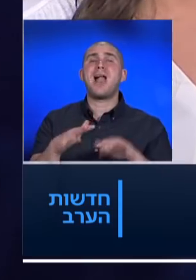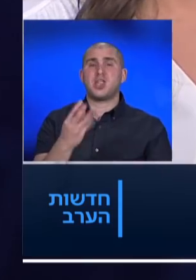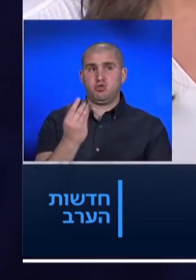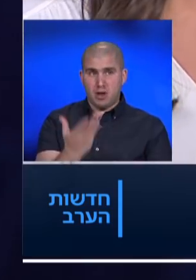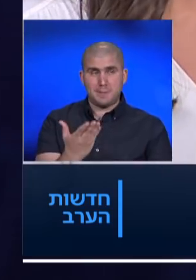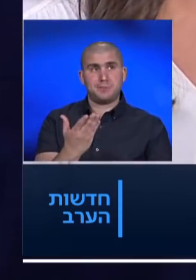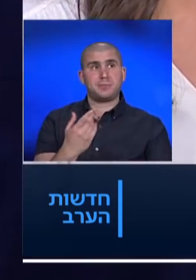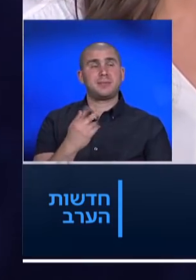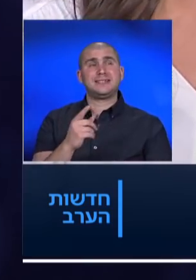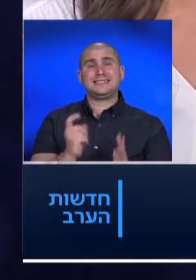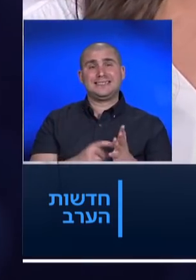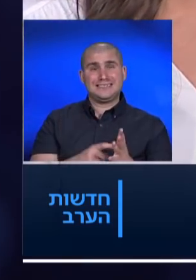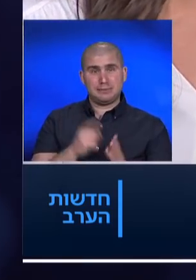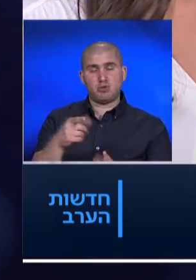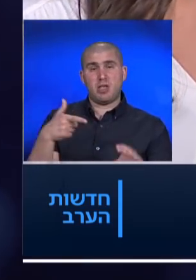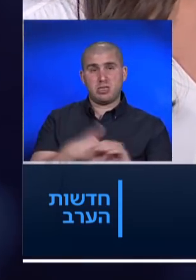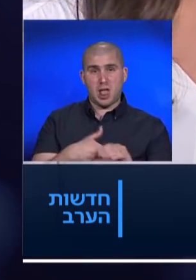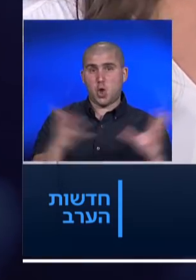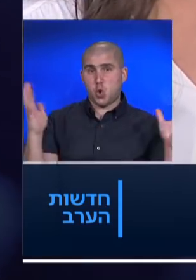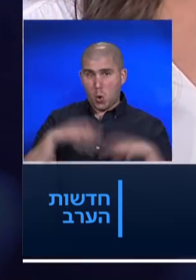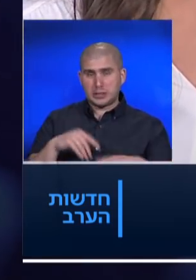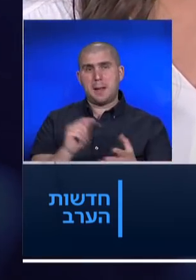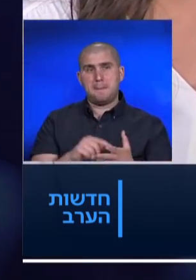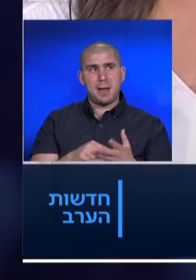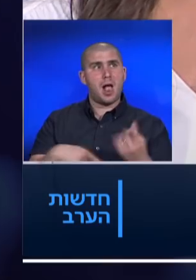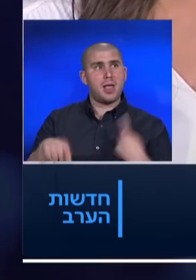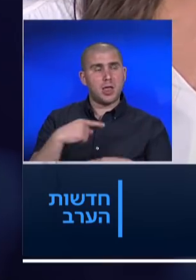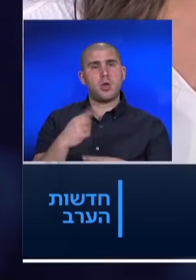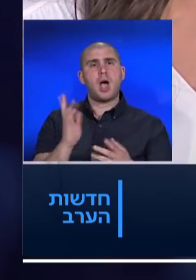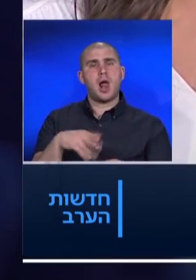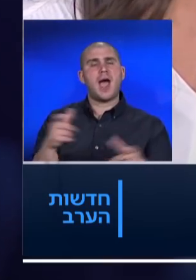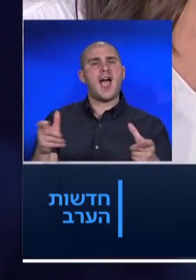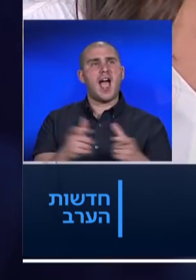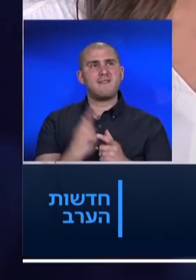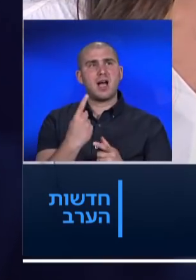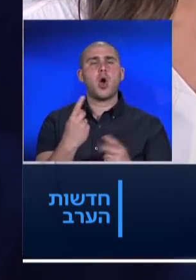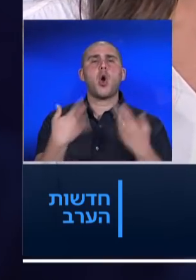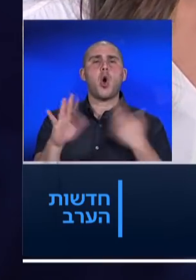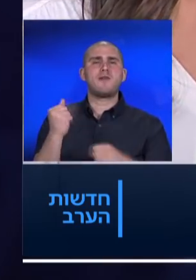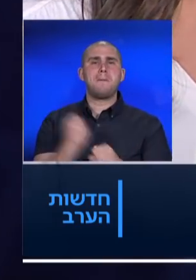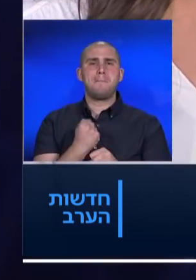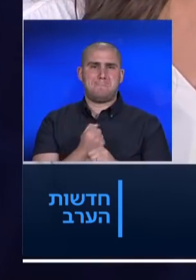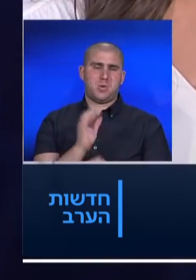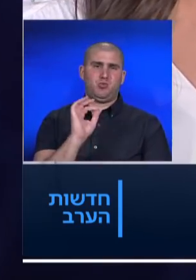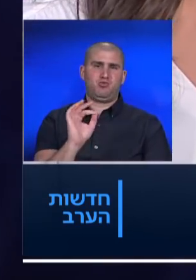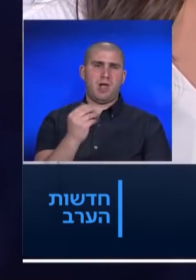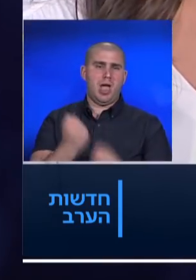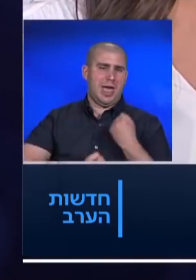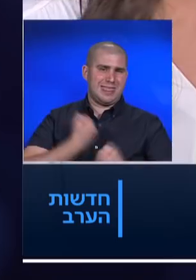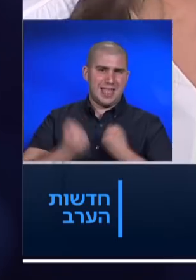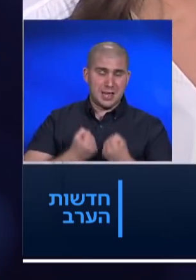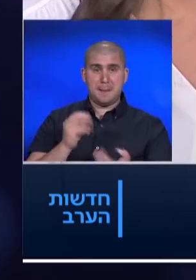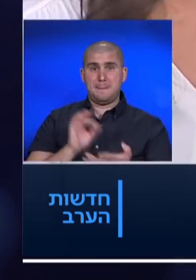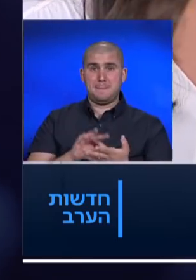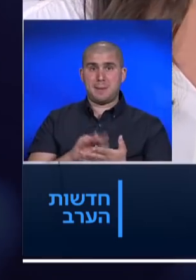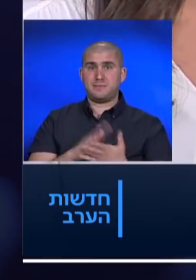הסיבה לכך שדלק קורסת היא העובדה שאנחנו מדברות על חברה שעיקר הפעילות שלה היא פעילות של אנרגיה. מרגע שפרץ משבר